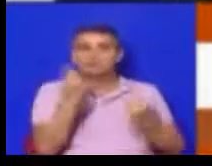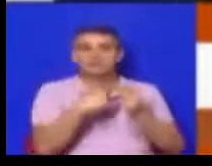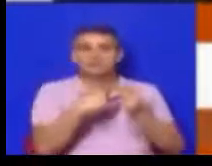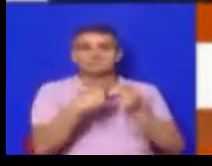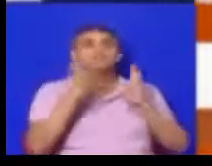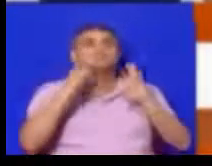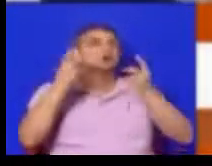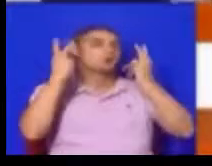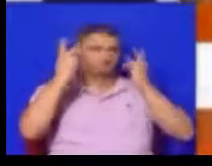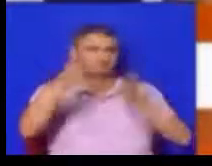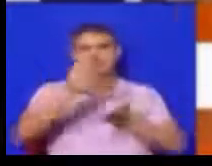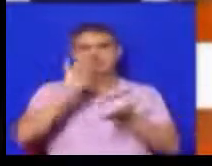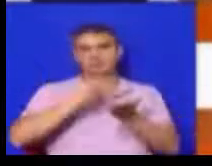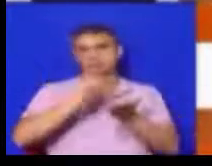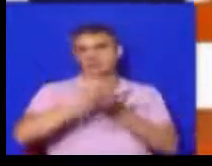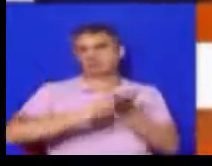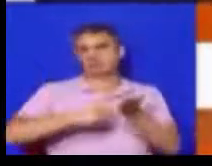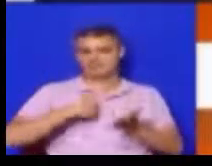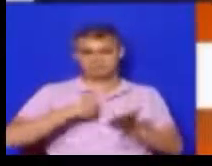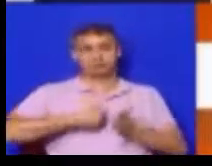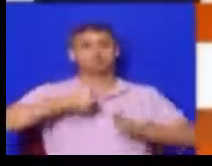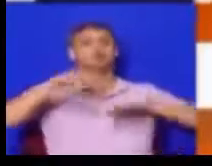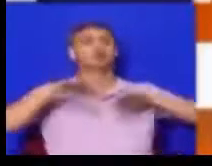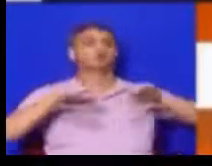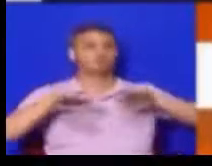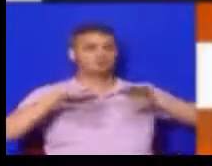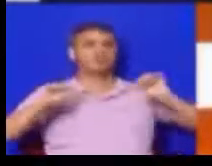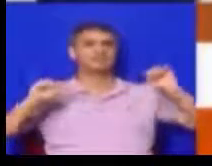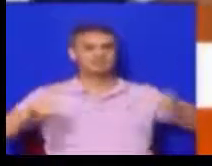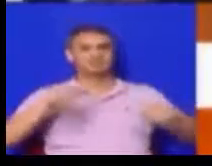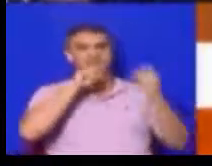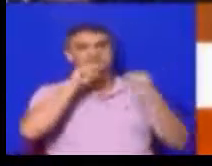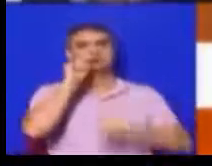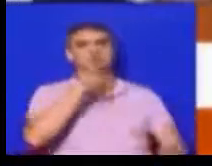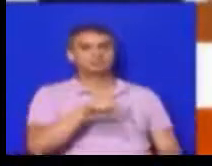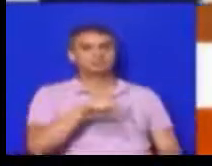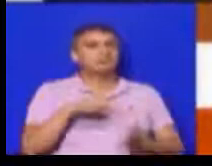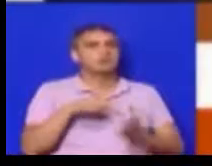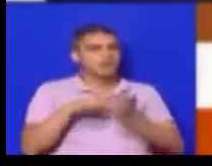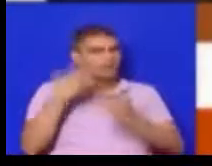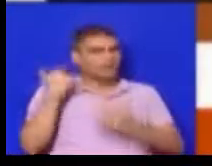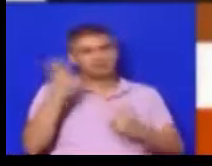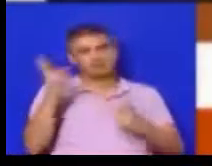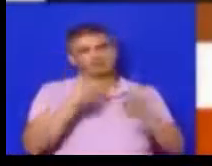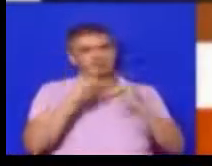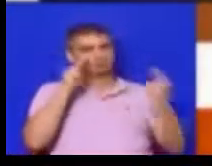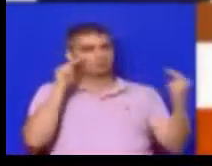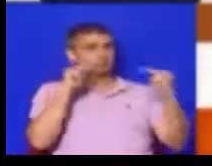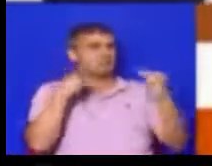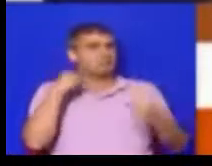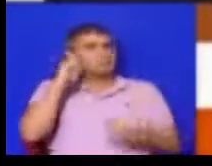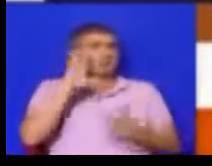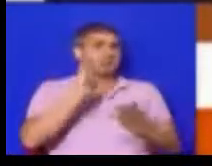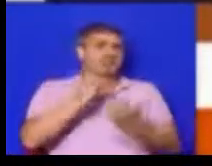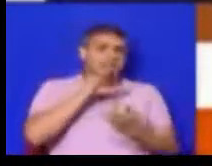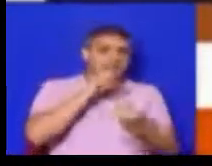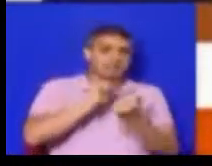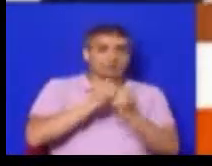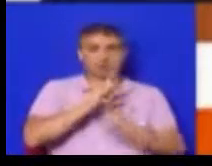מופיע בנייר שלי, שראש הממשלה והנשיא ידברו עליהם, כיוון שזה היה בארבע עיניים, אנחנו לא יודעים אם הם דיברו, אבל אני